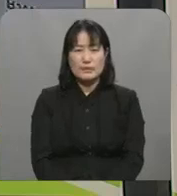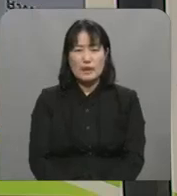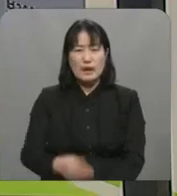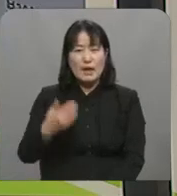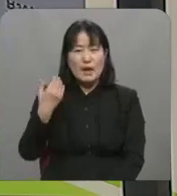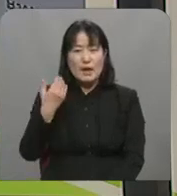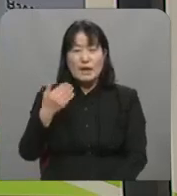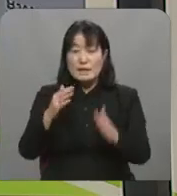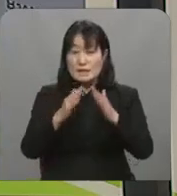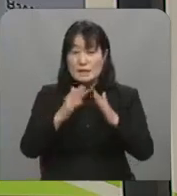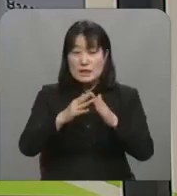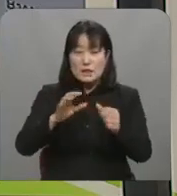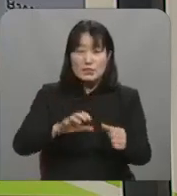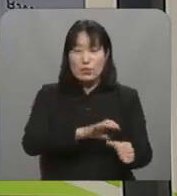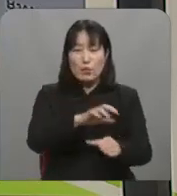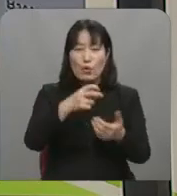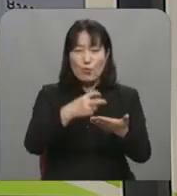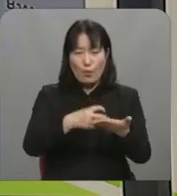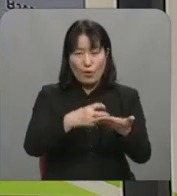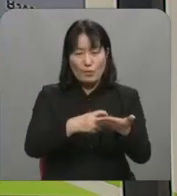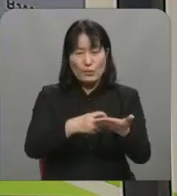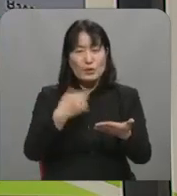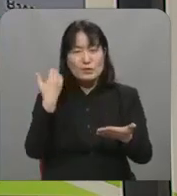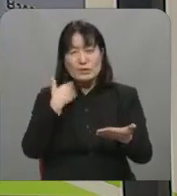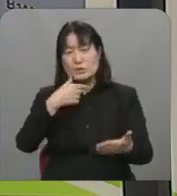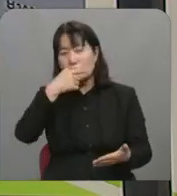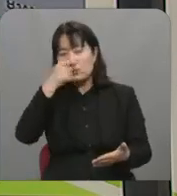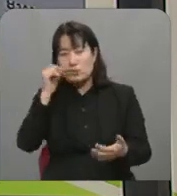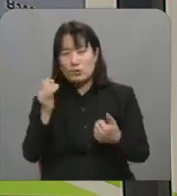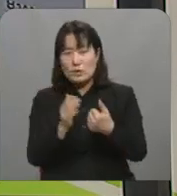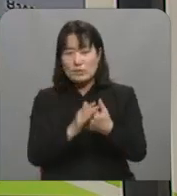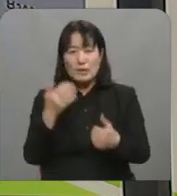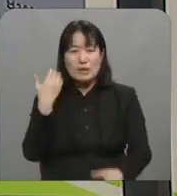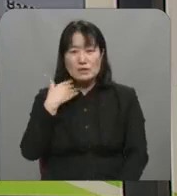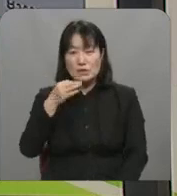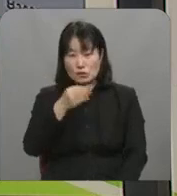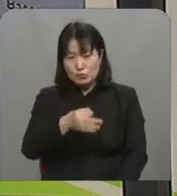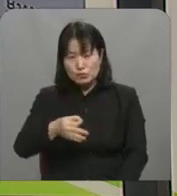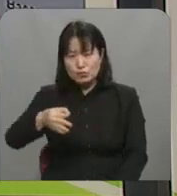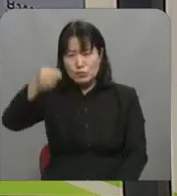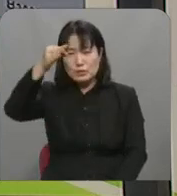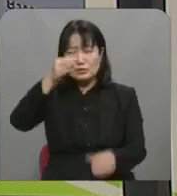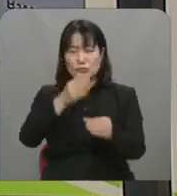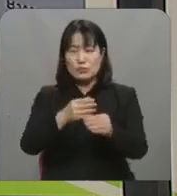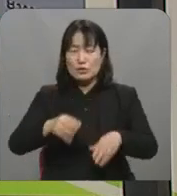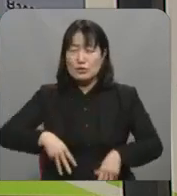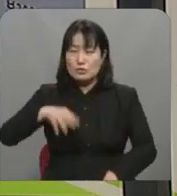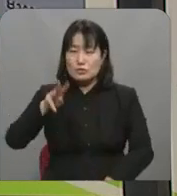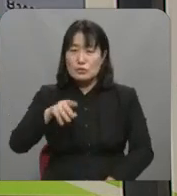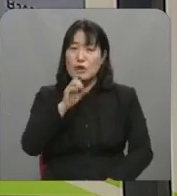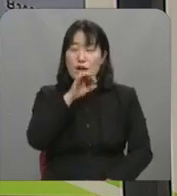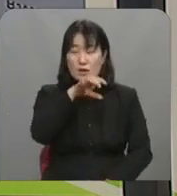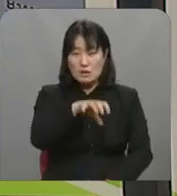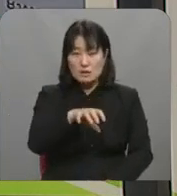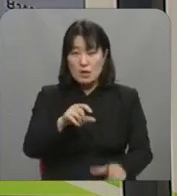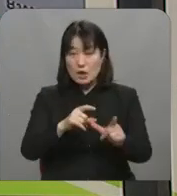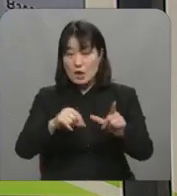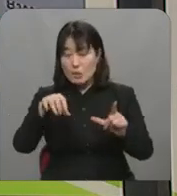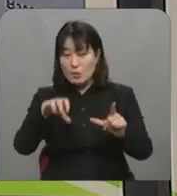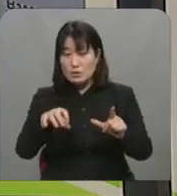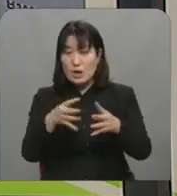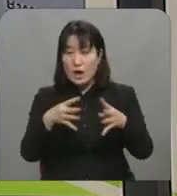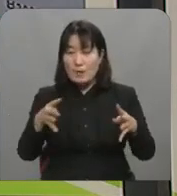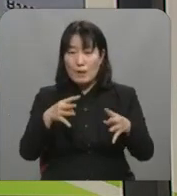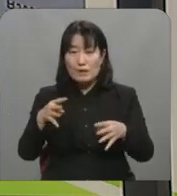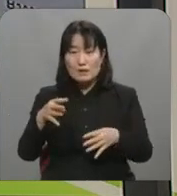임대차 보호법 시행과 전세난 등의 여파로 전세 가격이 치솟고 있습니다. 춘천과 강릉 등 일부 지역에서는 아파트 전세